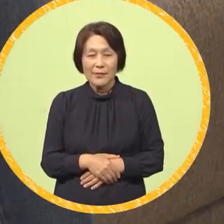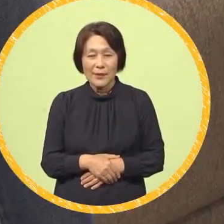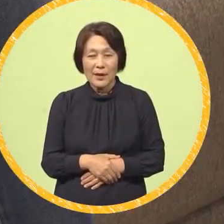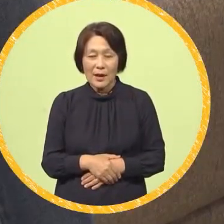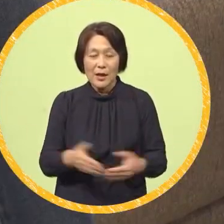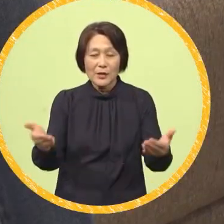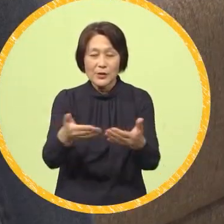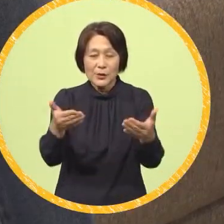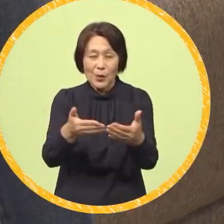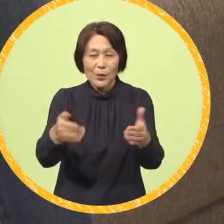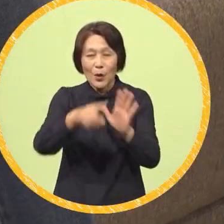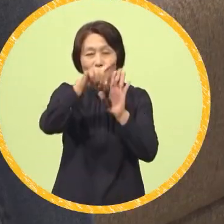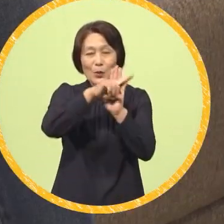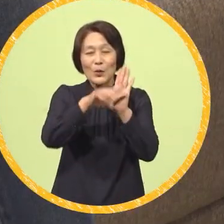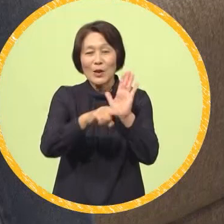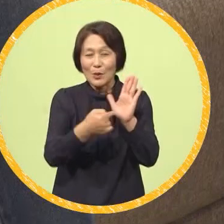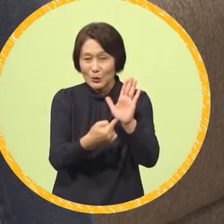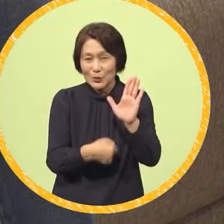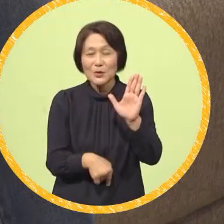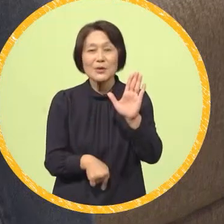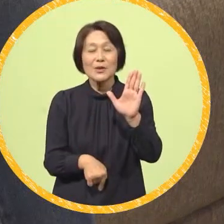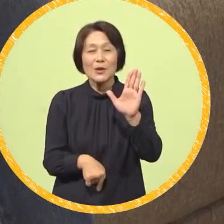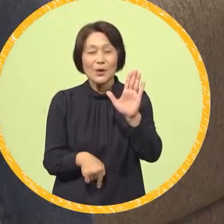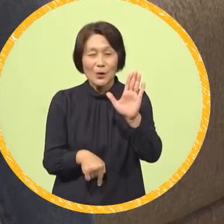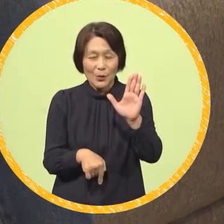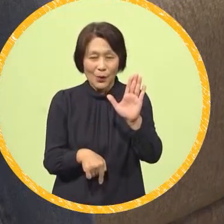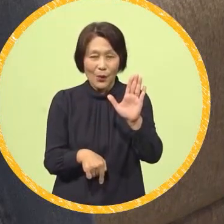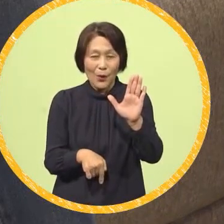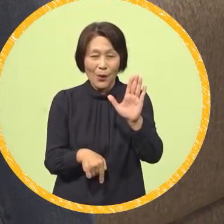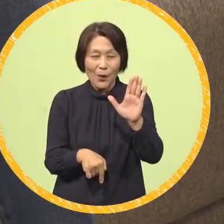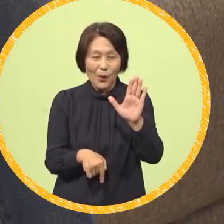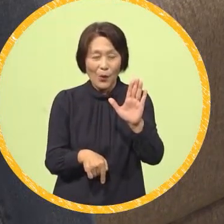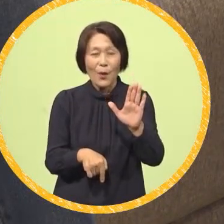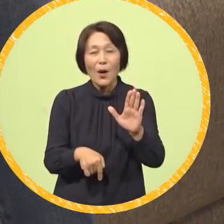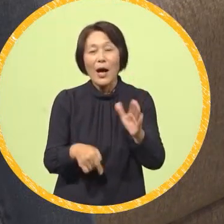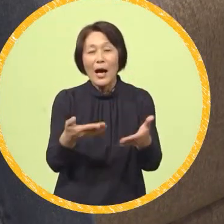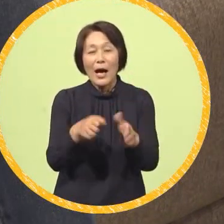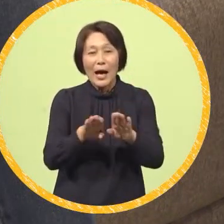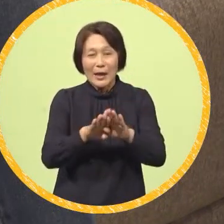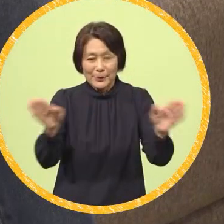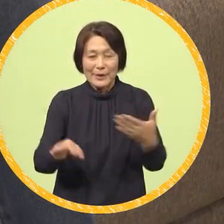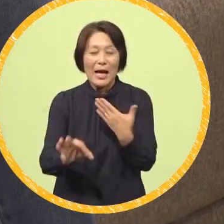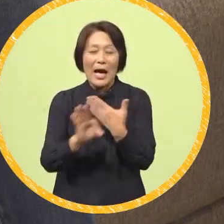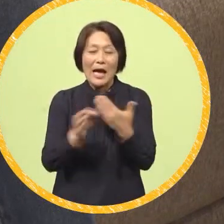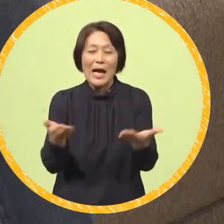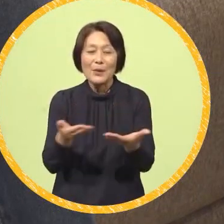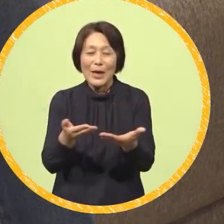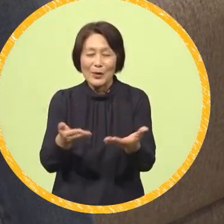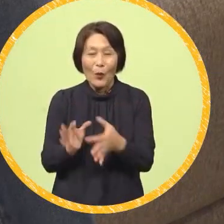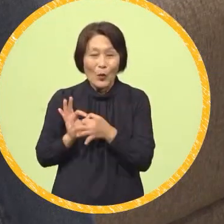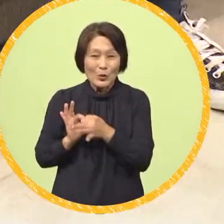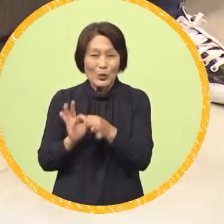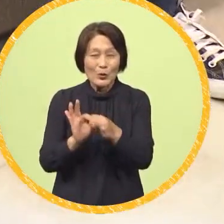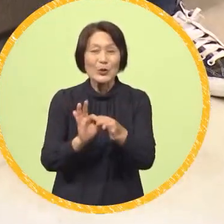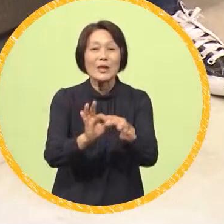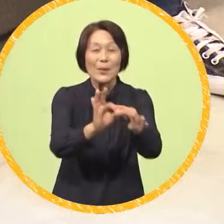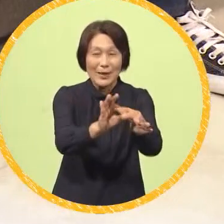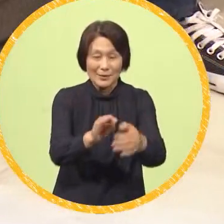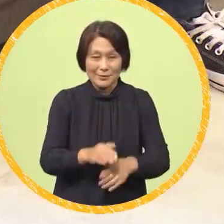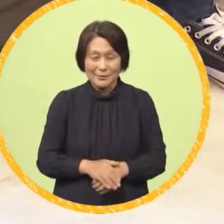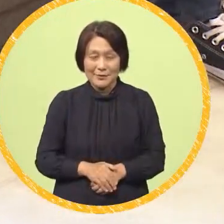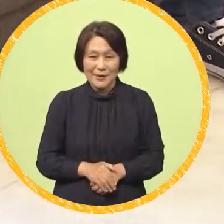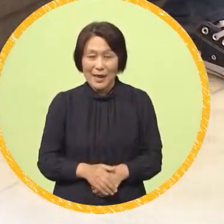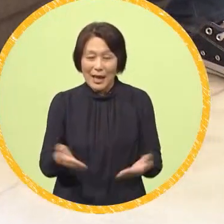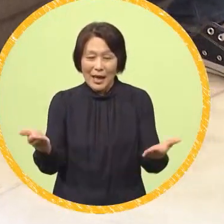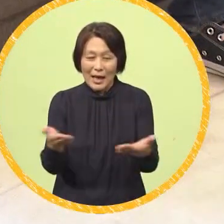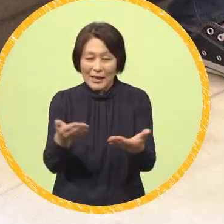のプログラムっていう形で始めたアルバイトをそのままずっと続けてやってます。 その働く